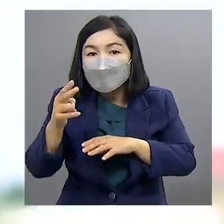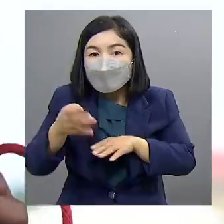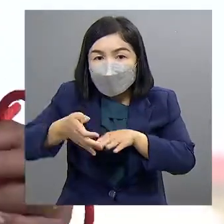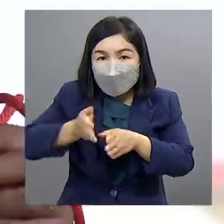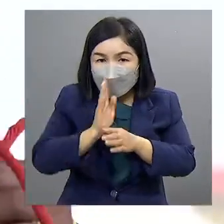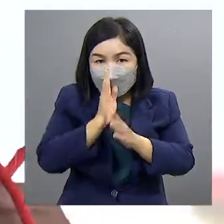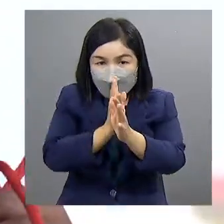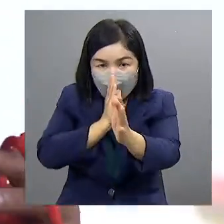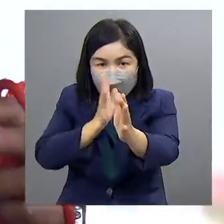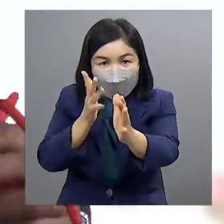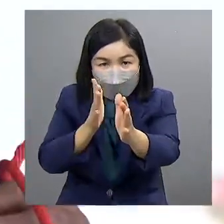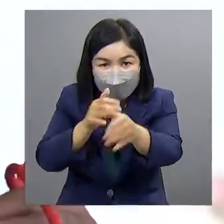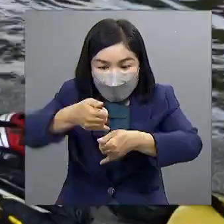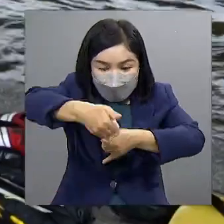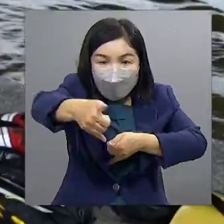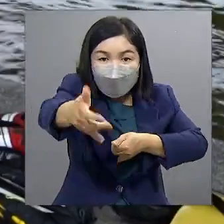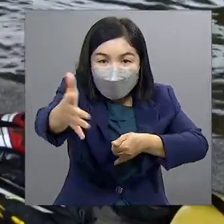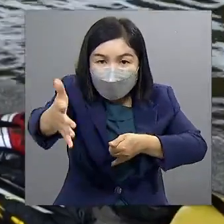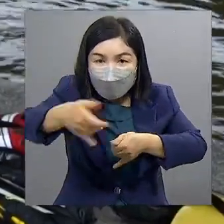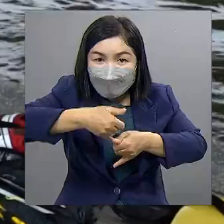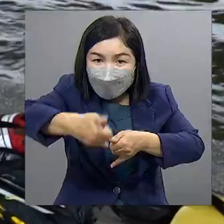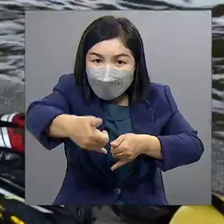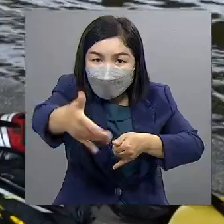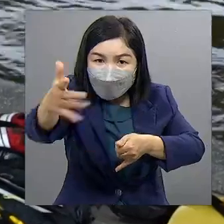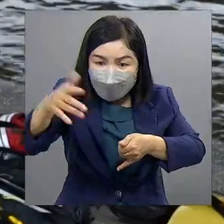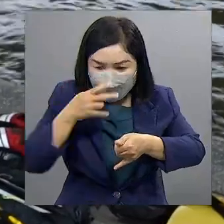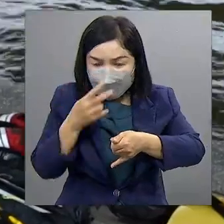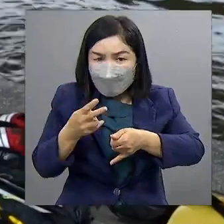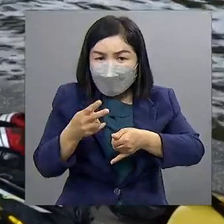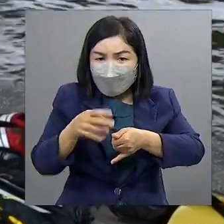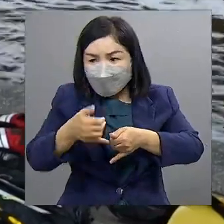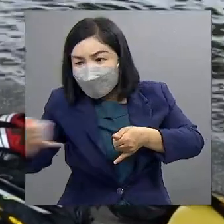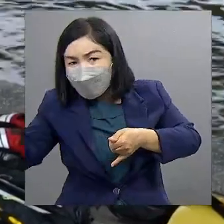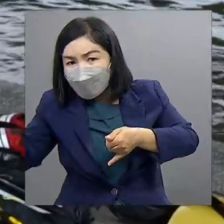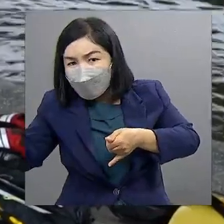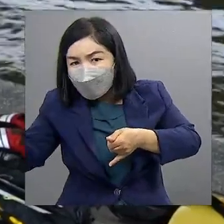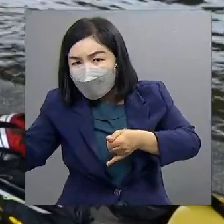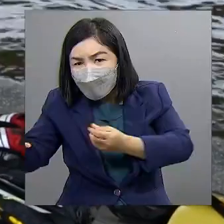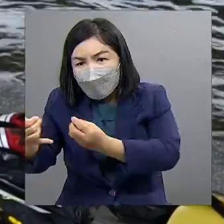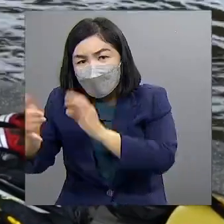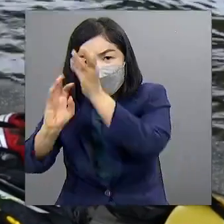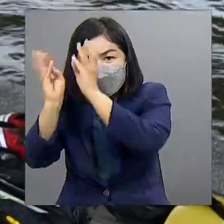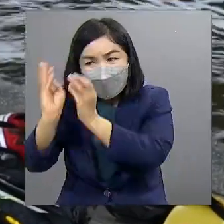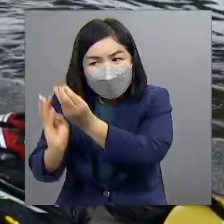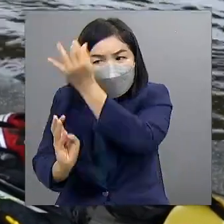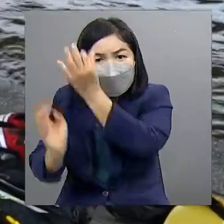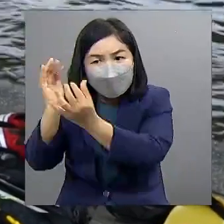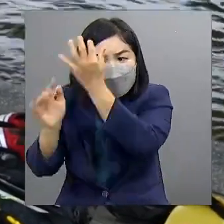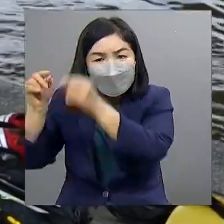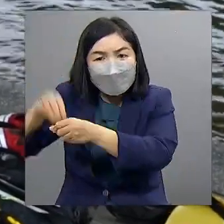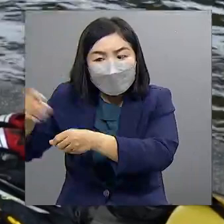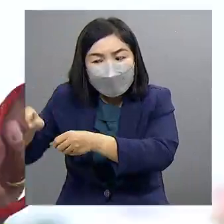รงเพราะแถวไม่ตรงที่เบี้ยวมันก็ทำให้ตรงนั้นเป็นต้องสงสัยว่าอาจจะอยู่ตรงนั้นก็ได้ที่เราไม่เจ